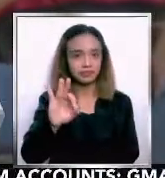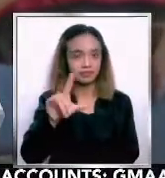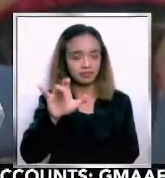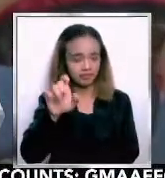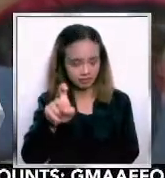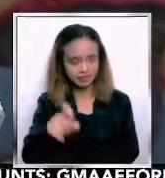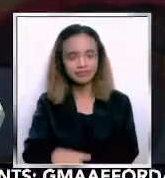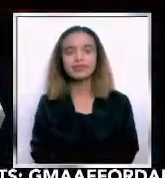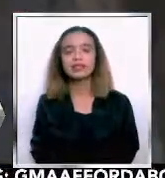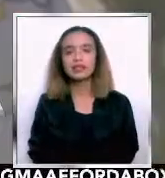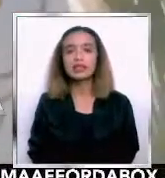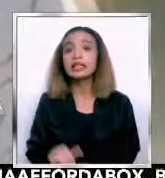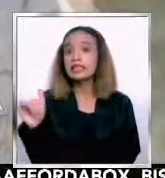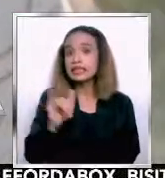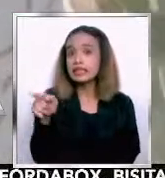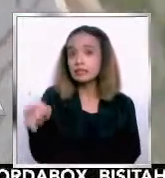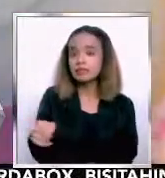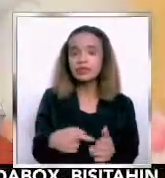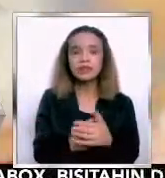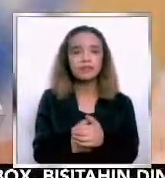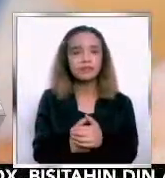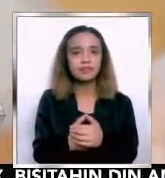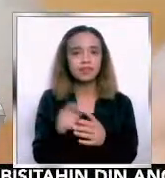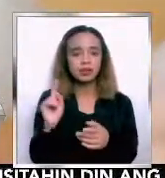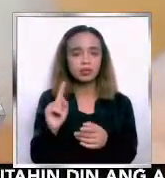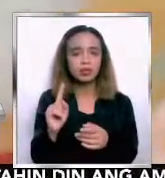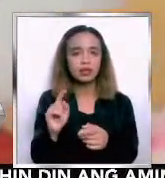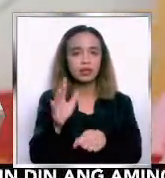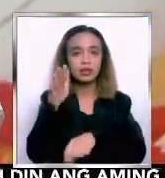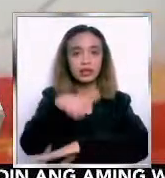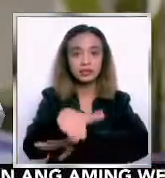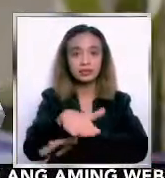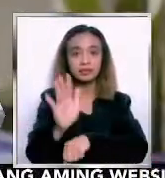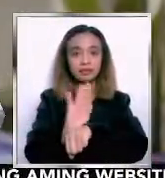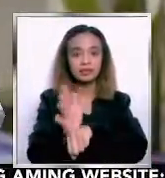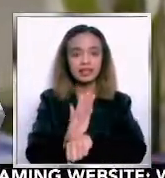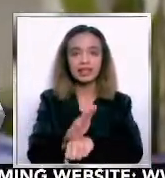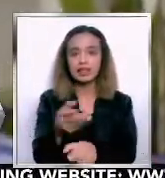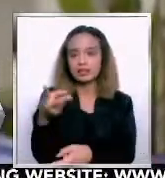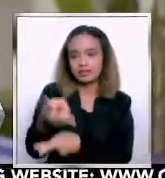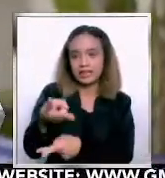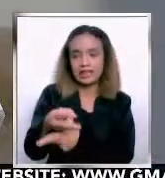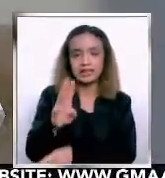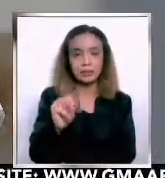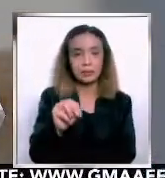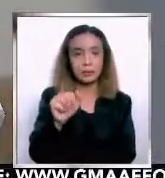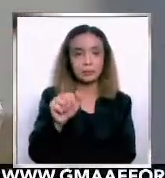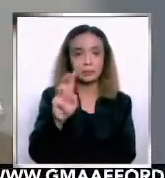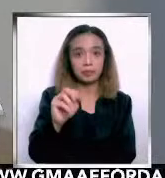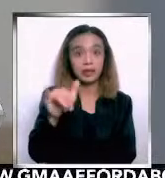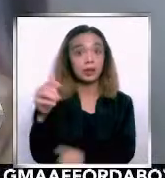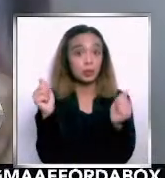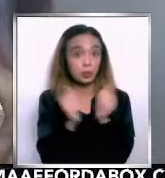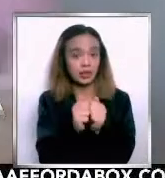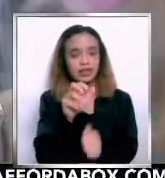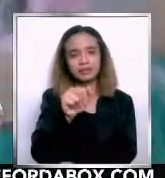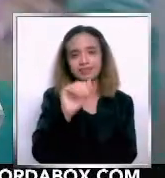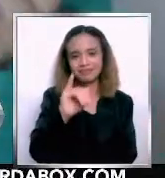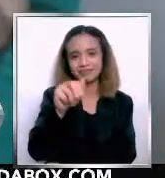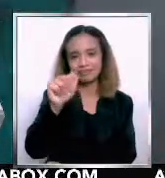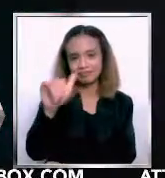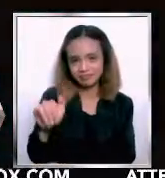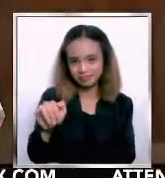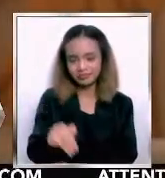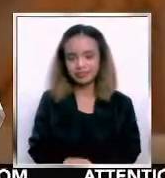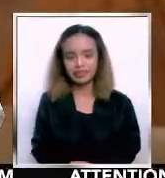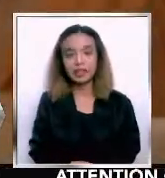Pita rin si Shane sa Kapuso Afternoon Prime series na Raising Mamay. Kasama si Kapuso comedy queen ay Ai de las Alas. Tinuturing